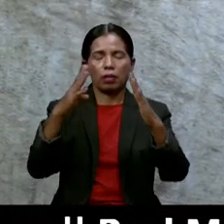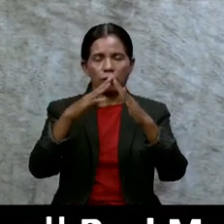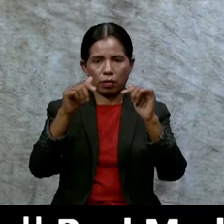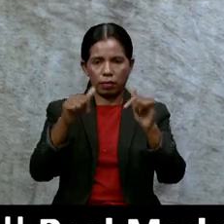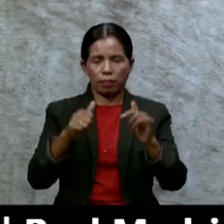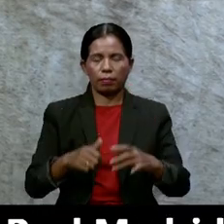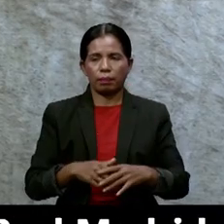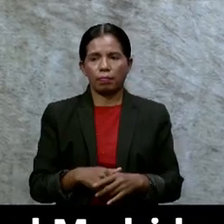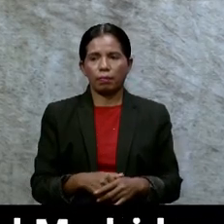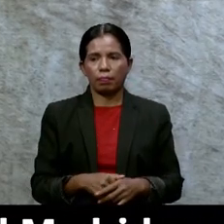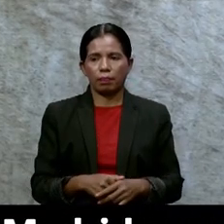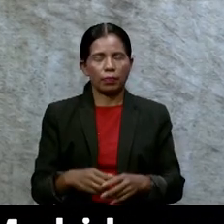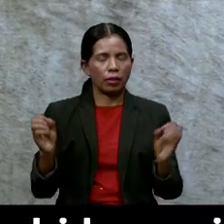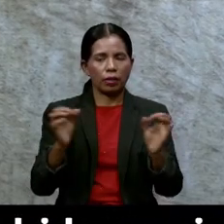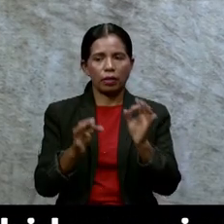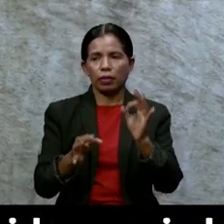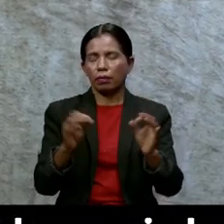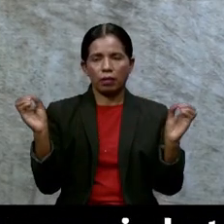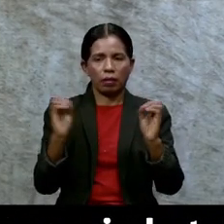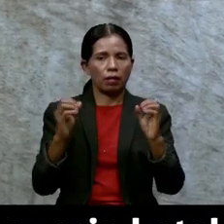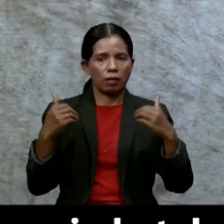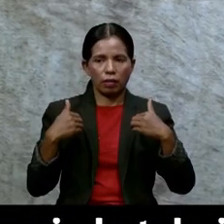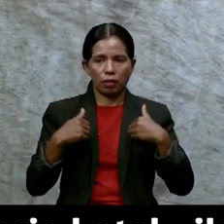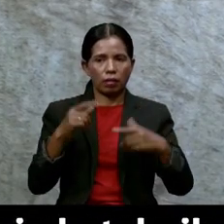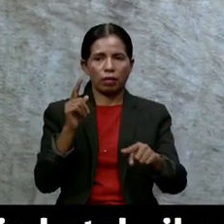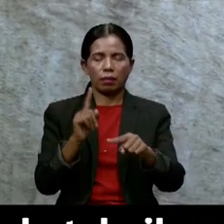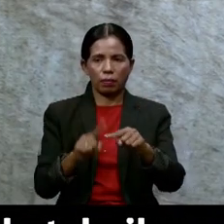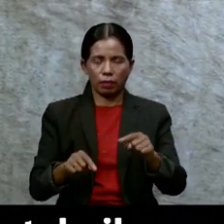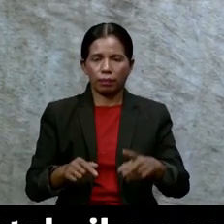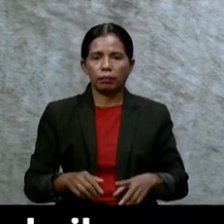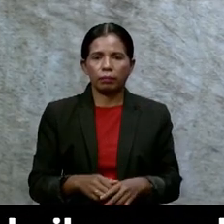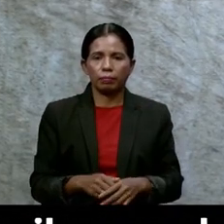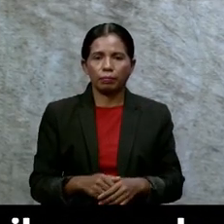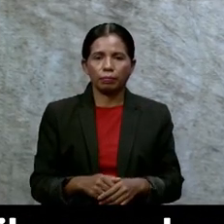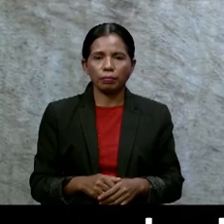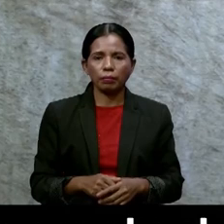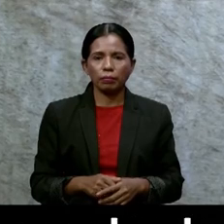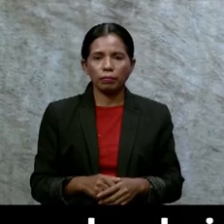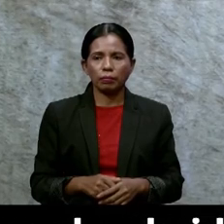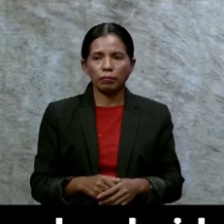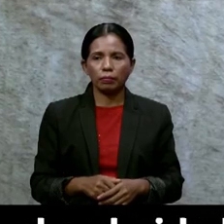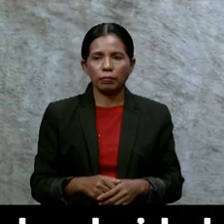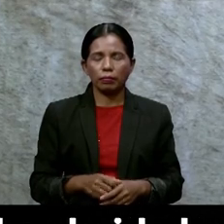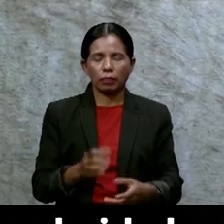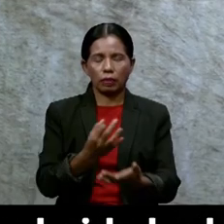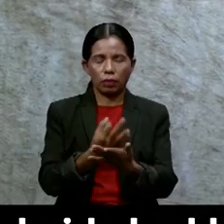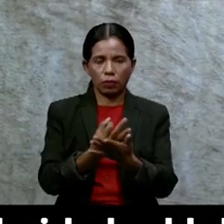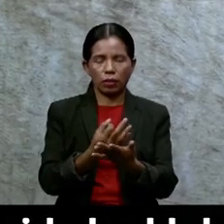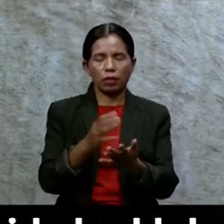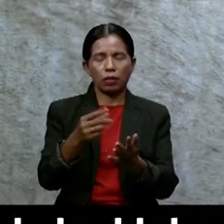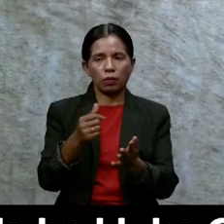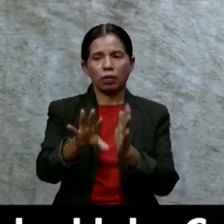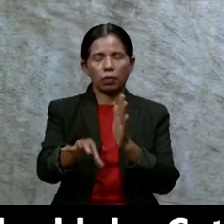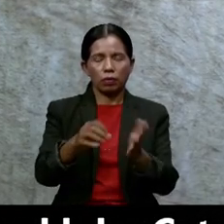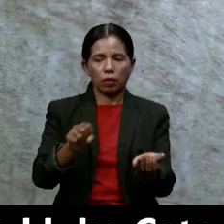umum. Sehingguan dulu lah iya, lebih ni. Masalah servis tu masih terhitan seram ni menti tuan hisi liur, tersempat